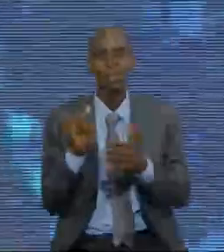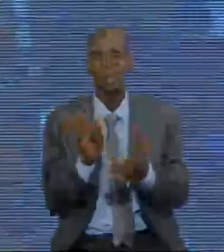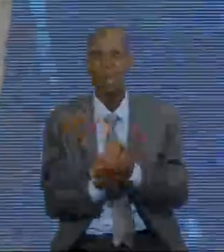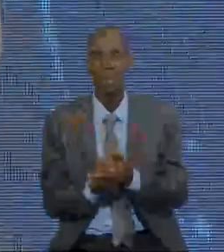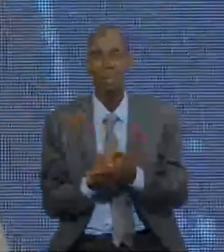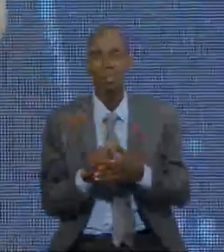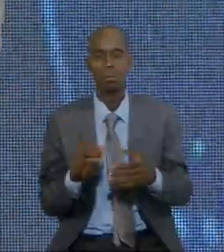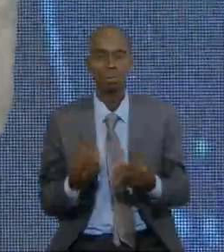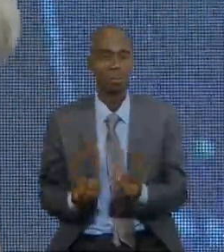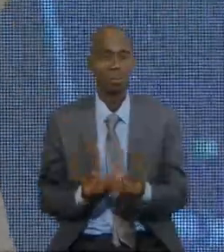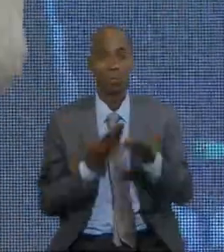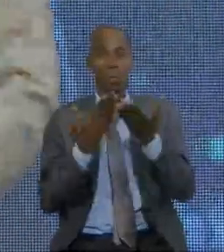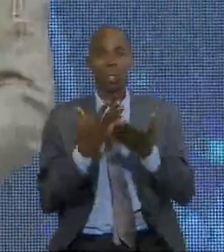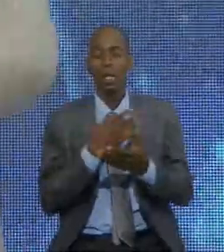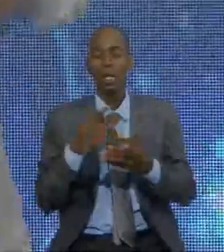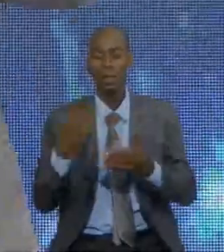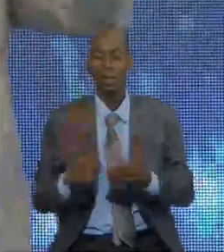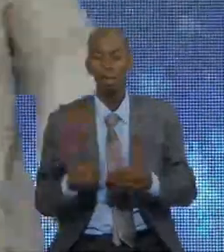expiration